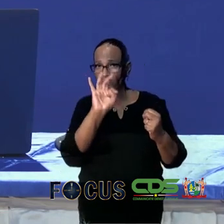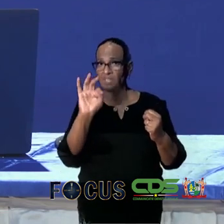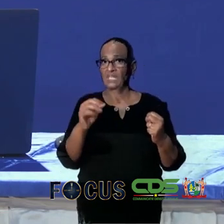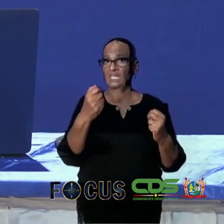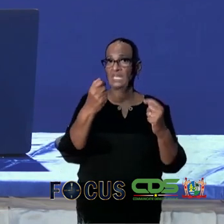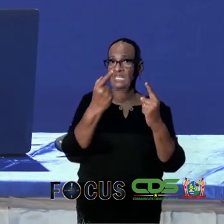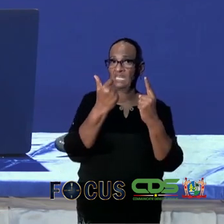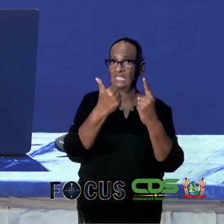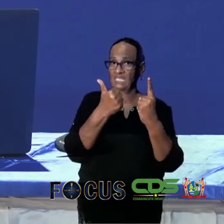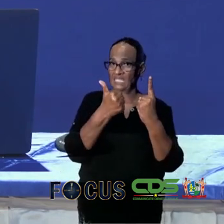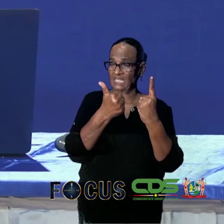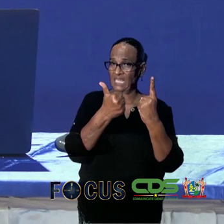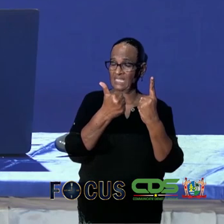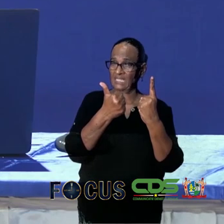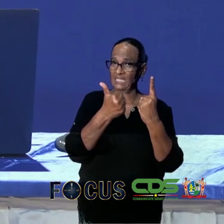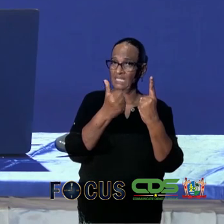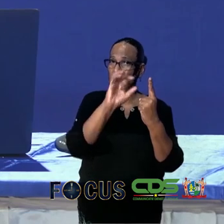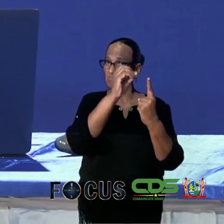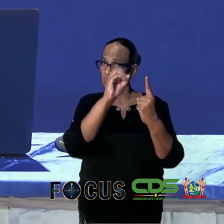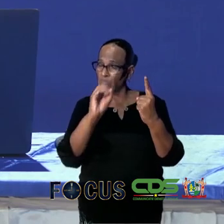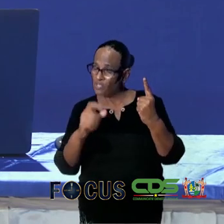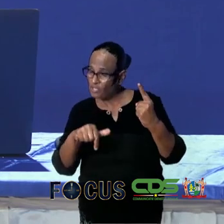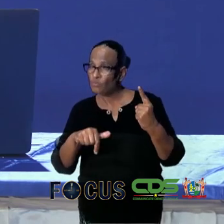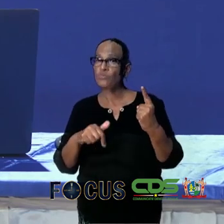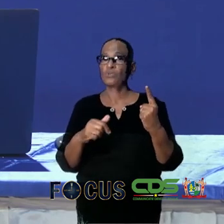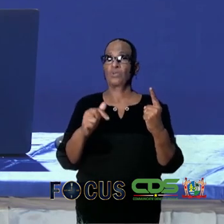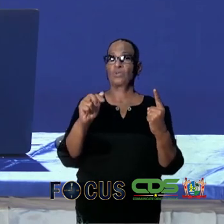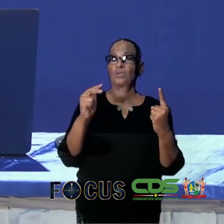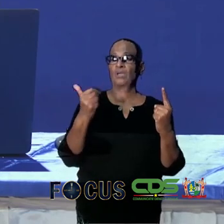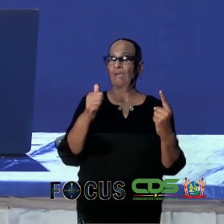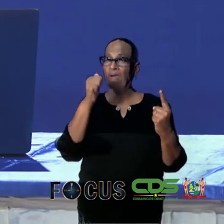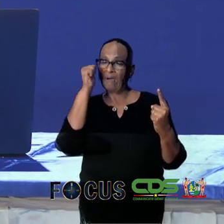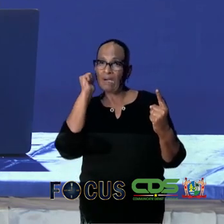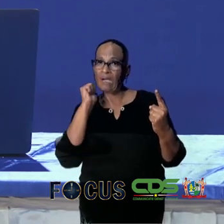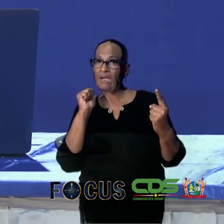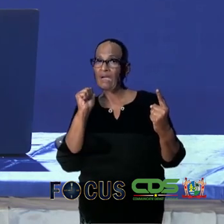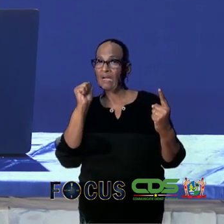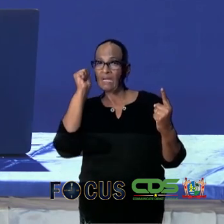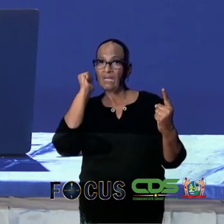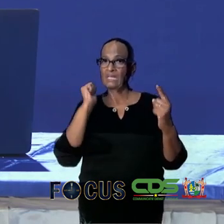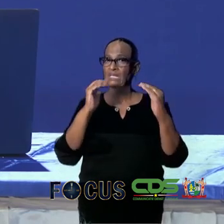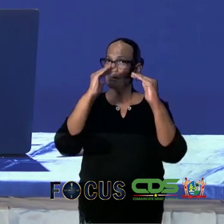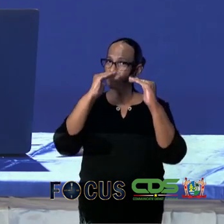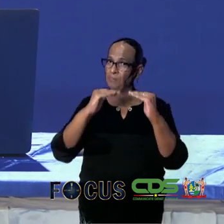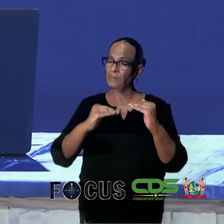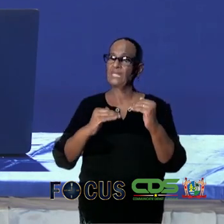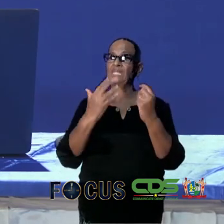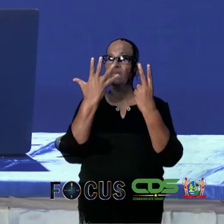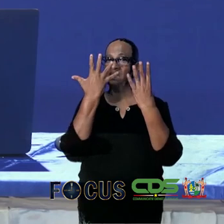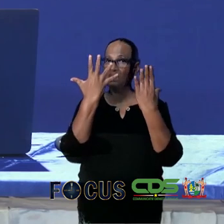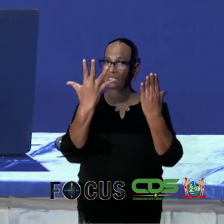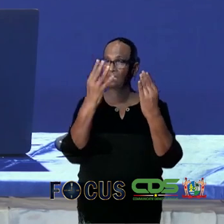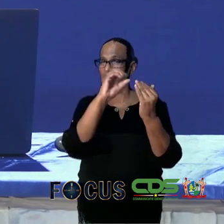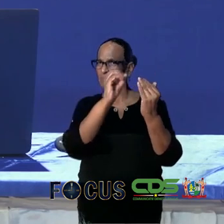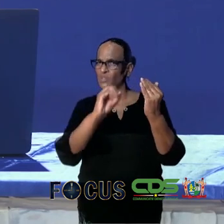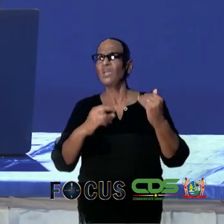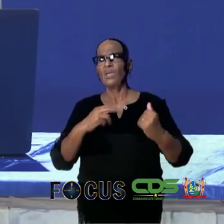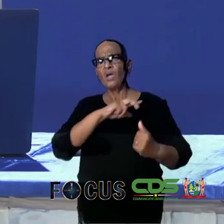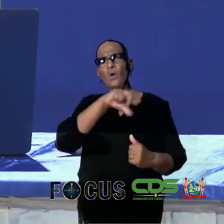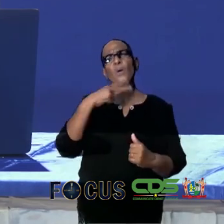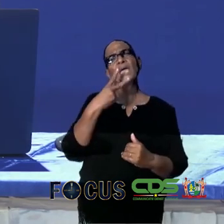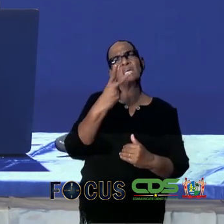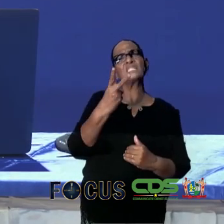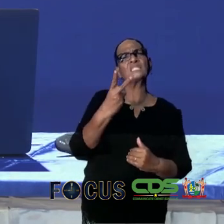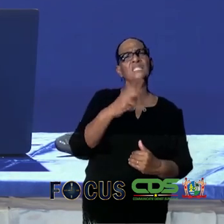we op 16. Zoveel procent. En we hadden gisteren bijvoorbeeld beneden de 10%. Dus we zien in bij al